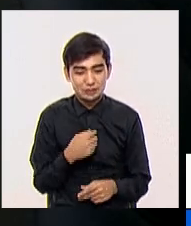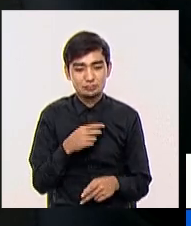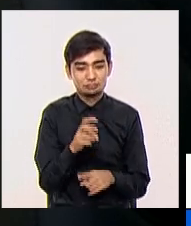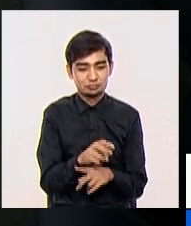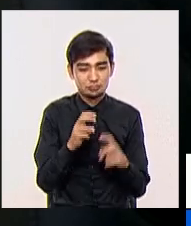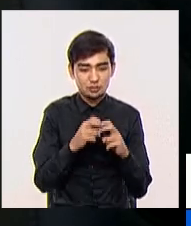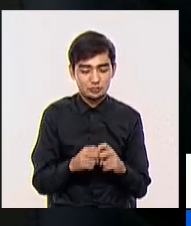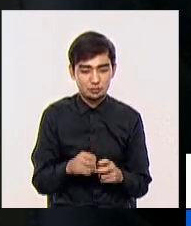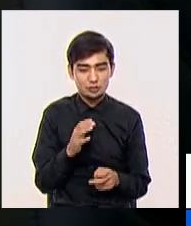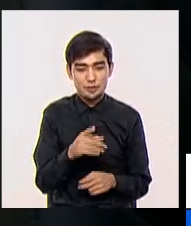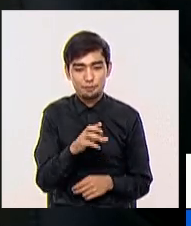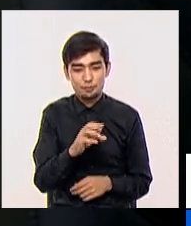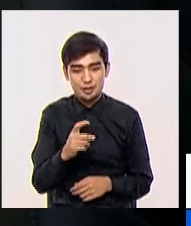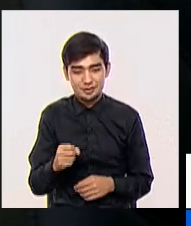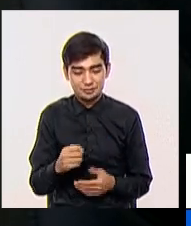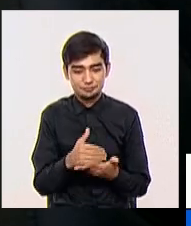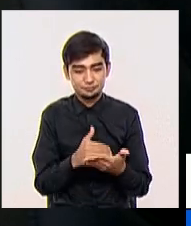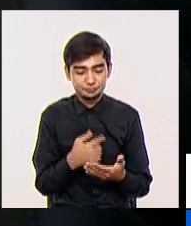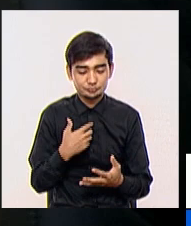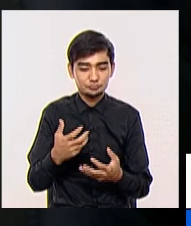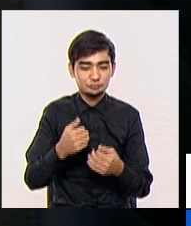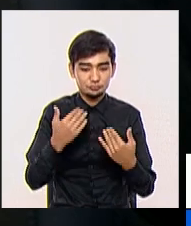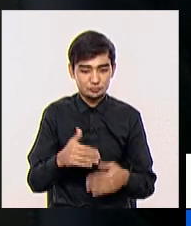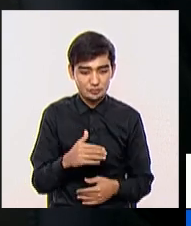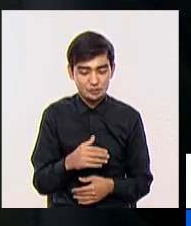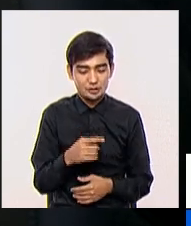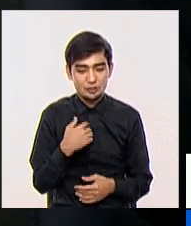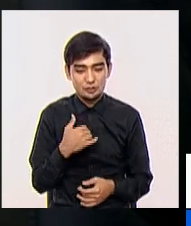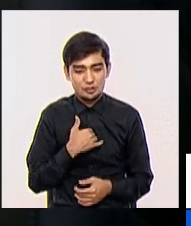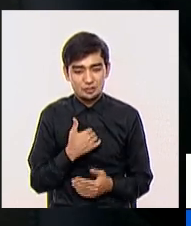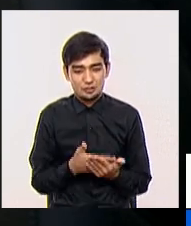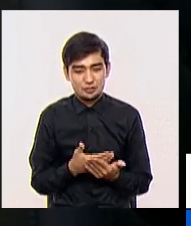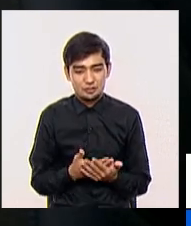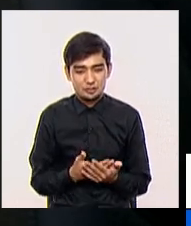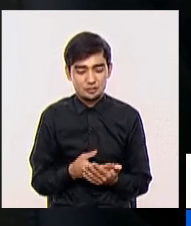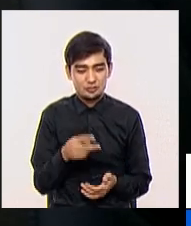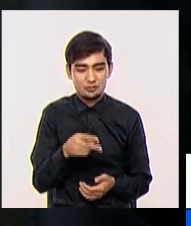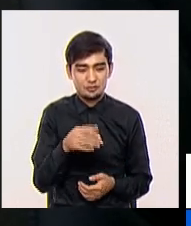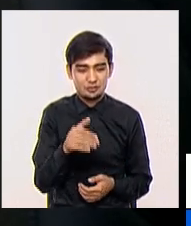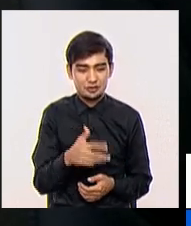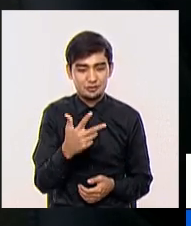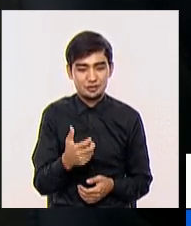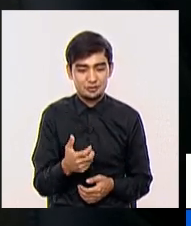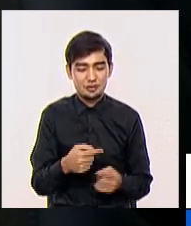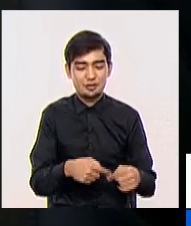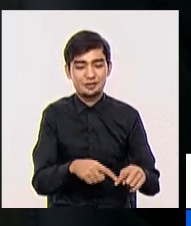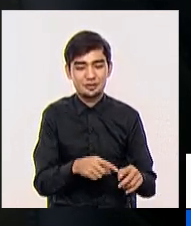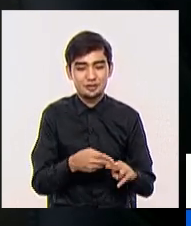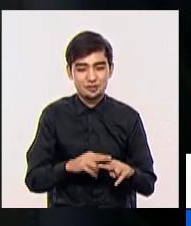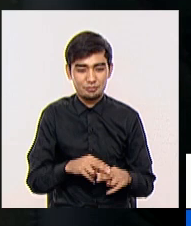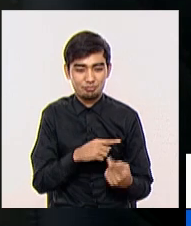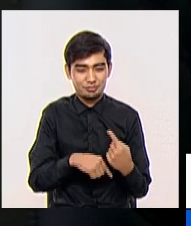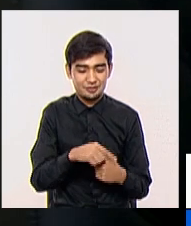вот с этой базы выгрузку вот утром мы получили. У нас получилось где-то порядка 2300 организаций и